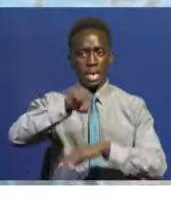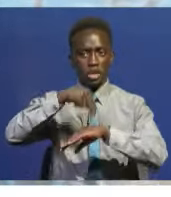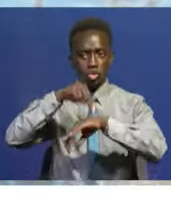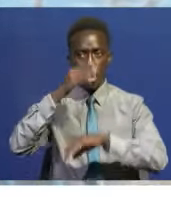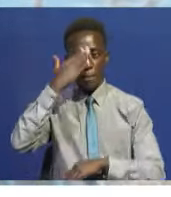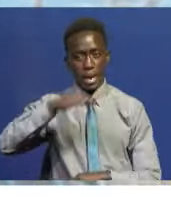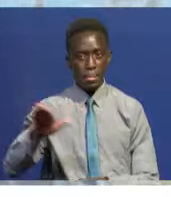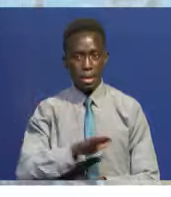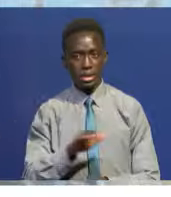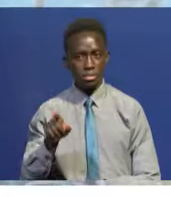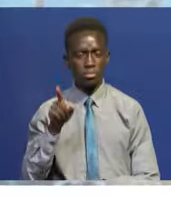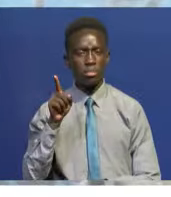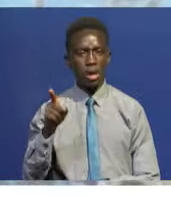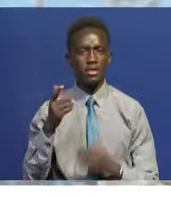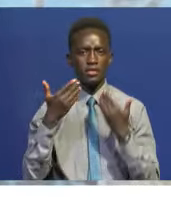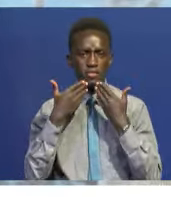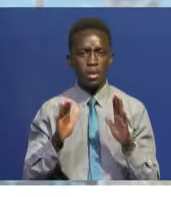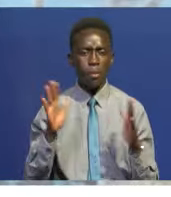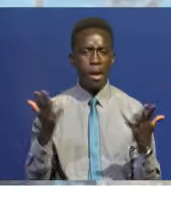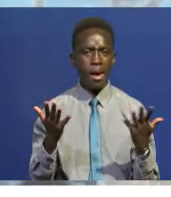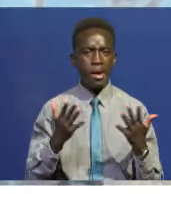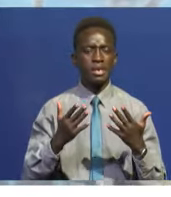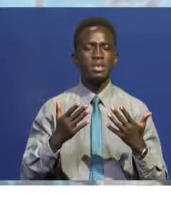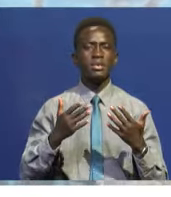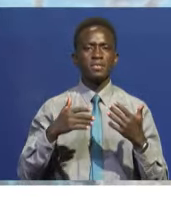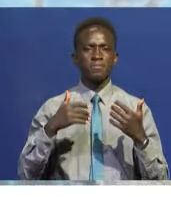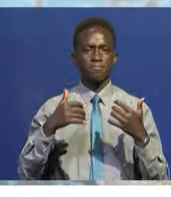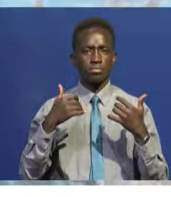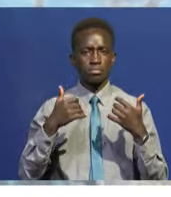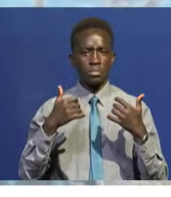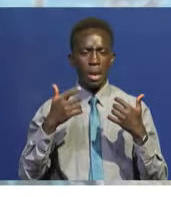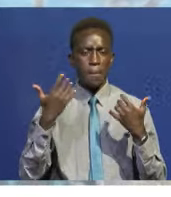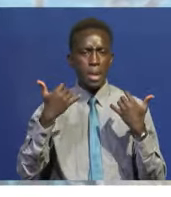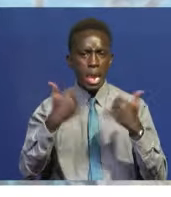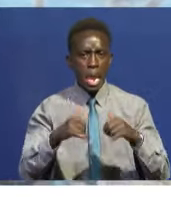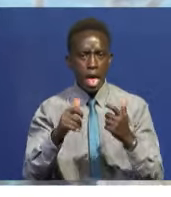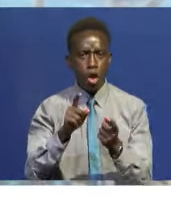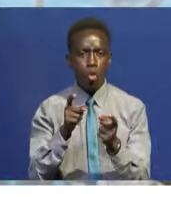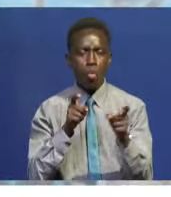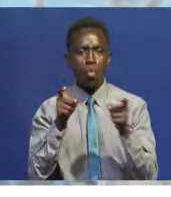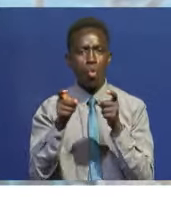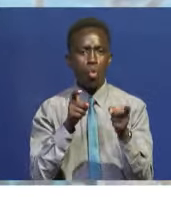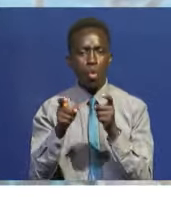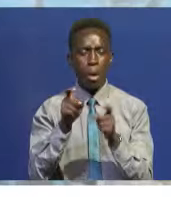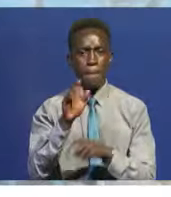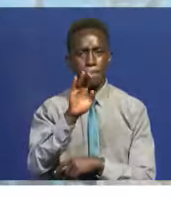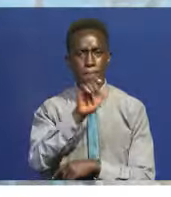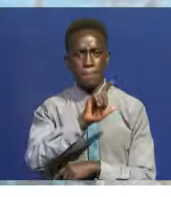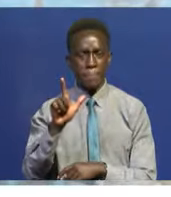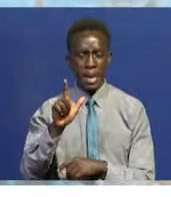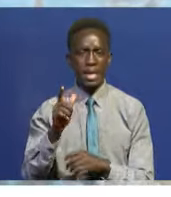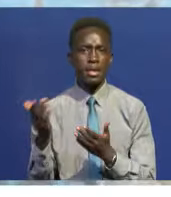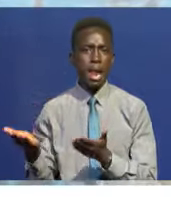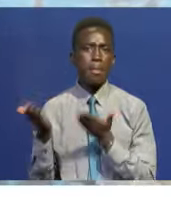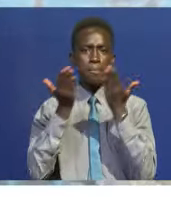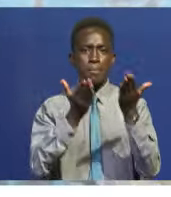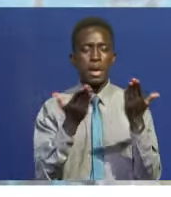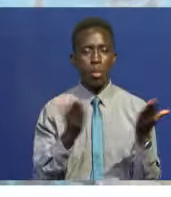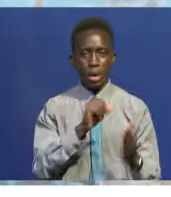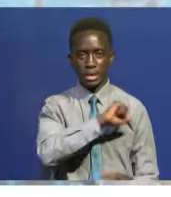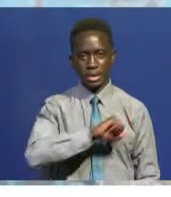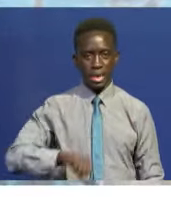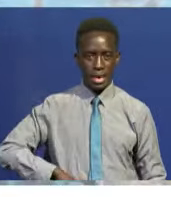ile sheria ya gaming control bill na wameituma kwetu katika Senate. Ningependa tu kutoa hakikisho hapa